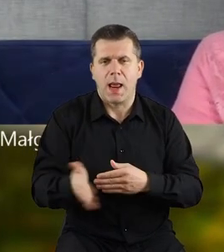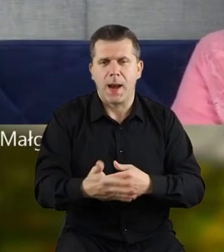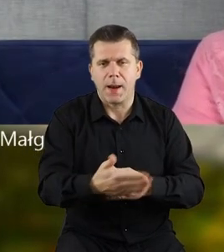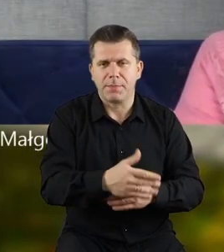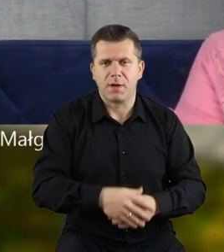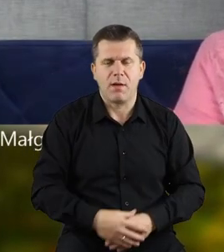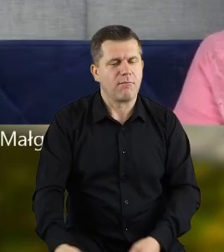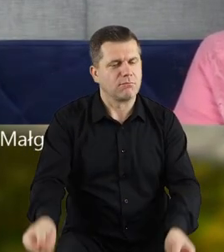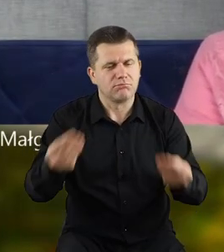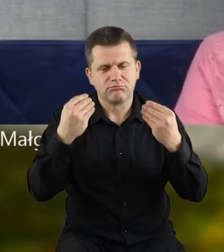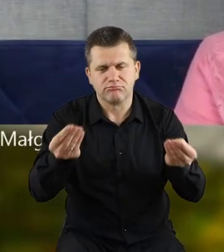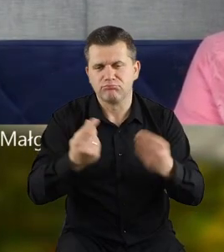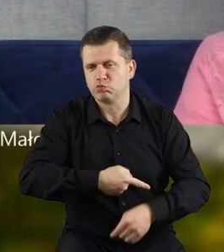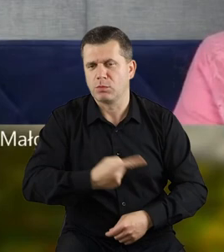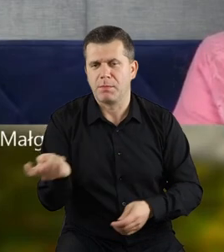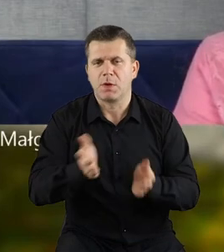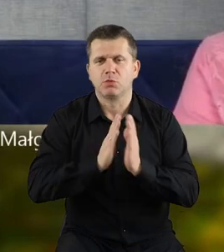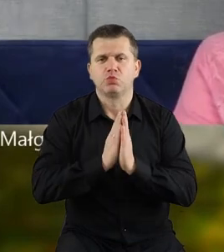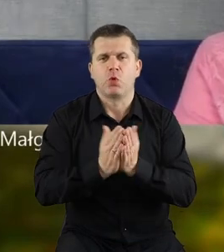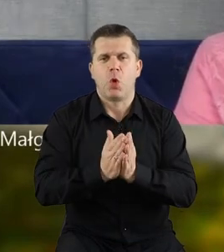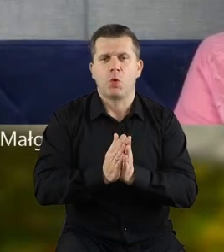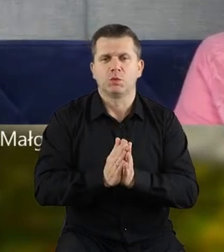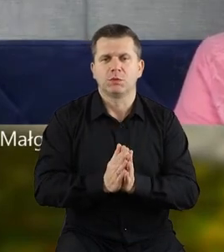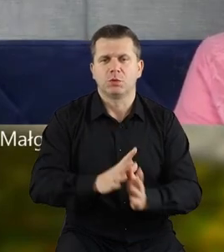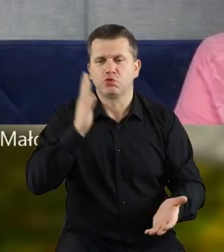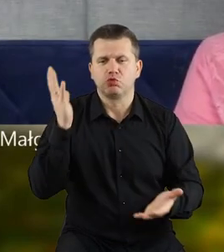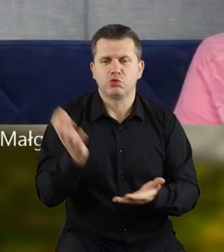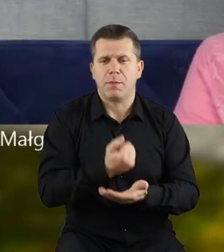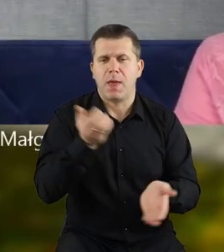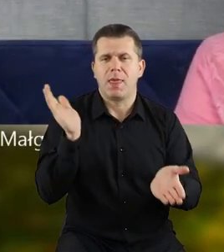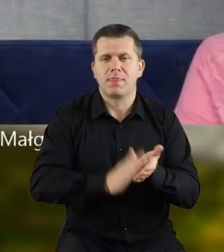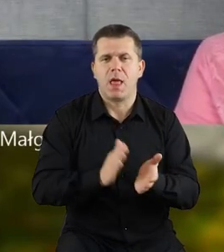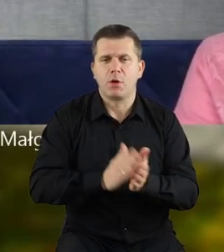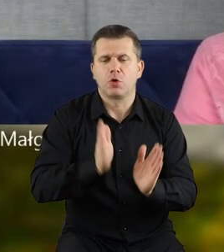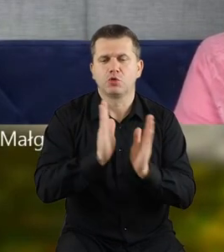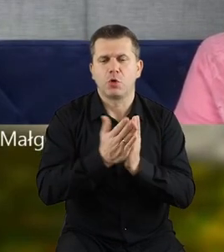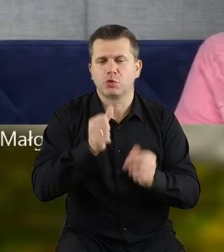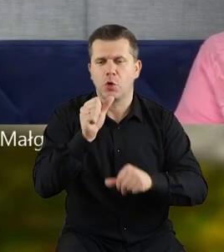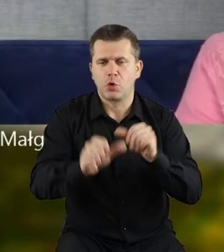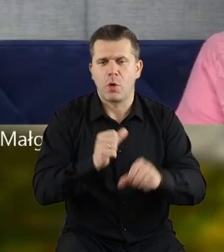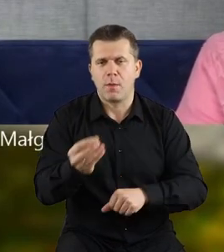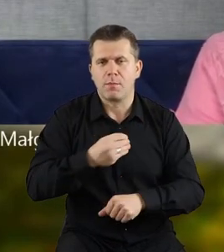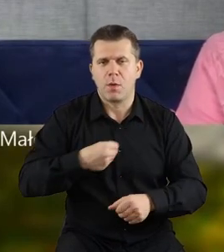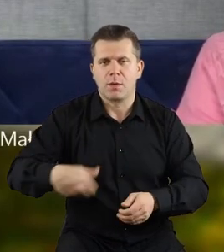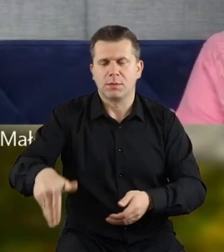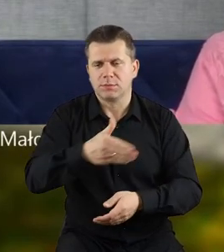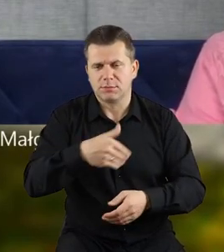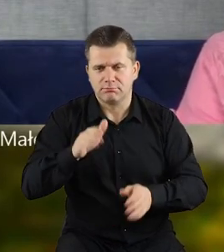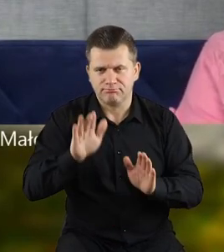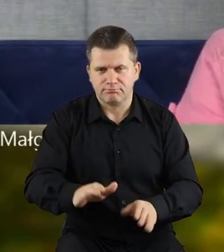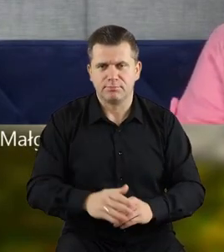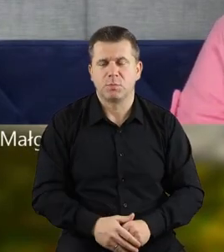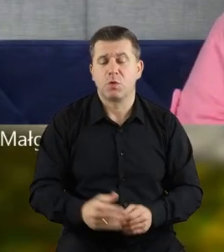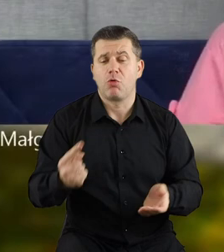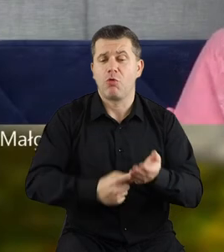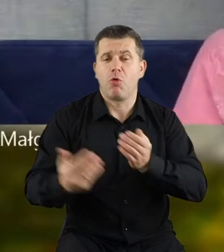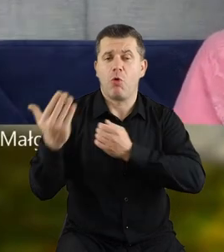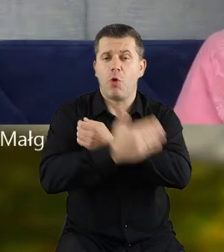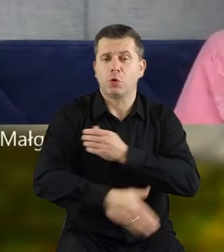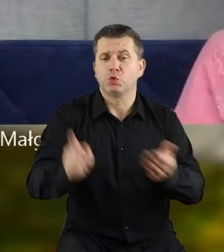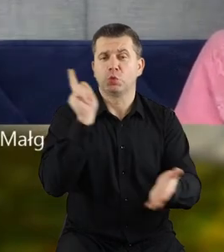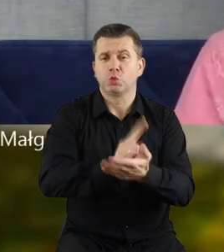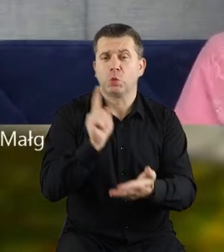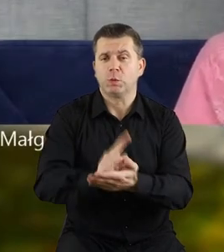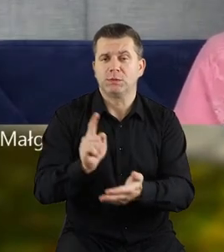rybka, absolutnie fantastyczna książka, też zdobywczyni nagrody Książka Roku polskiej sekcji IBBY.